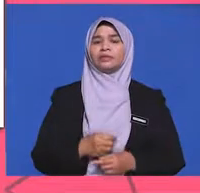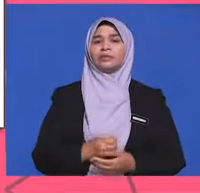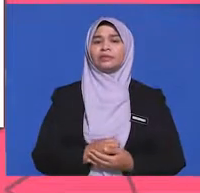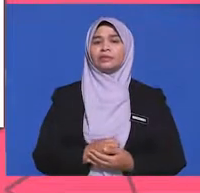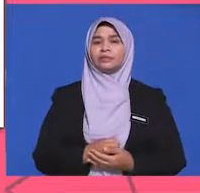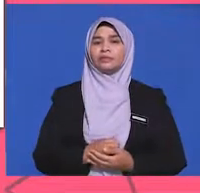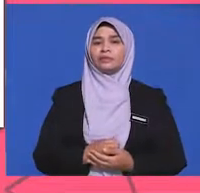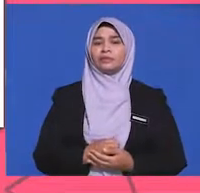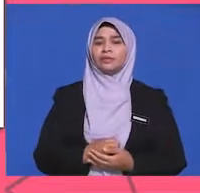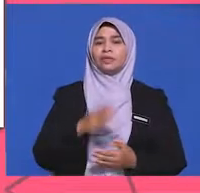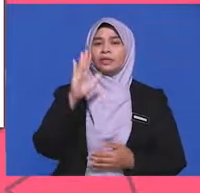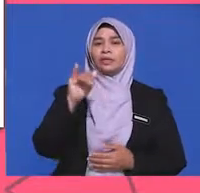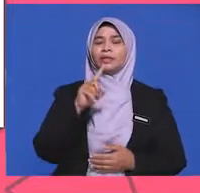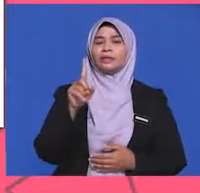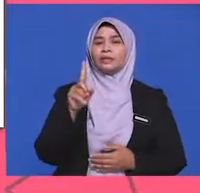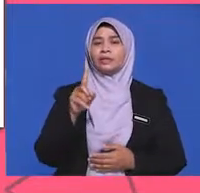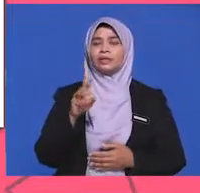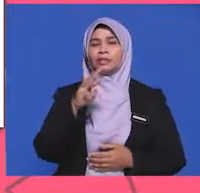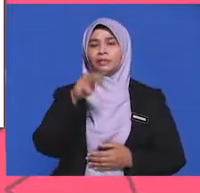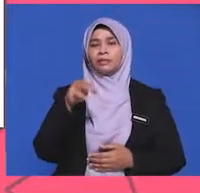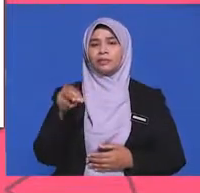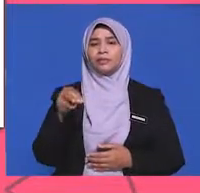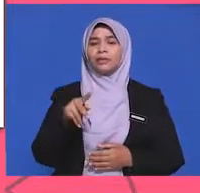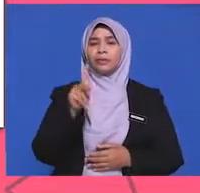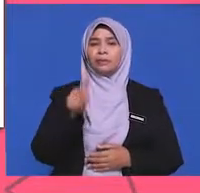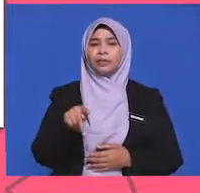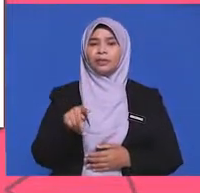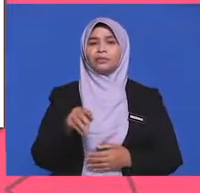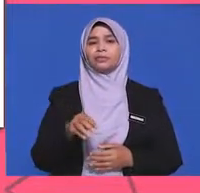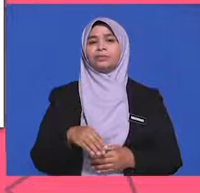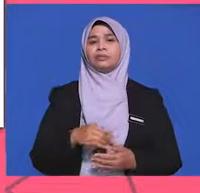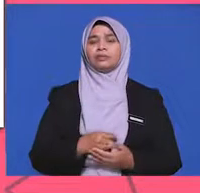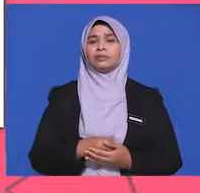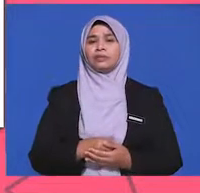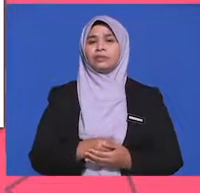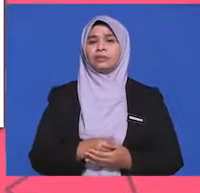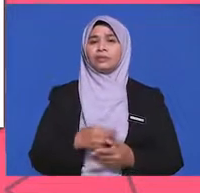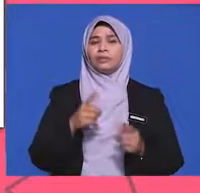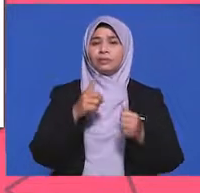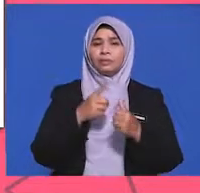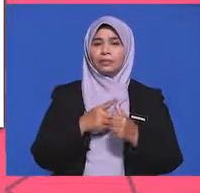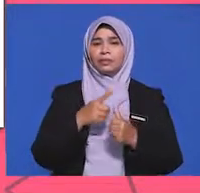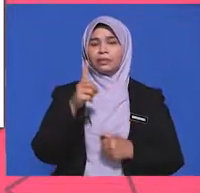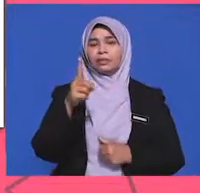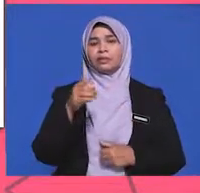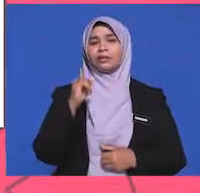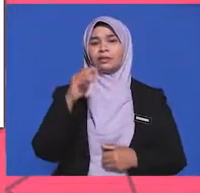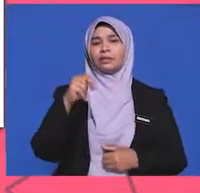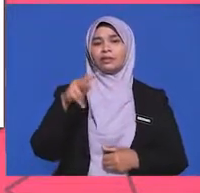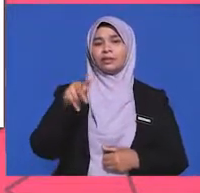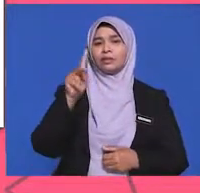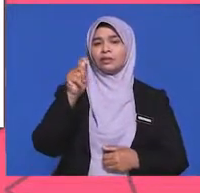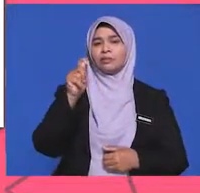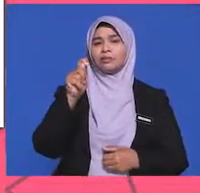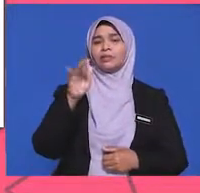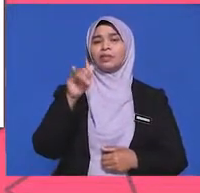diberi, yang mana murid-murid perlu menentukan pertama, input yang